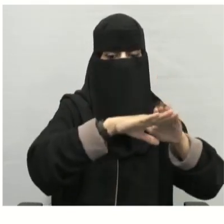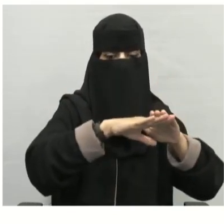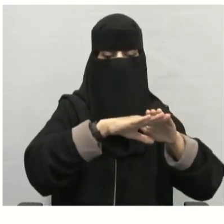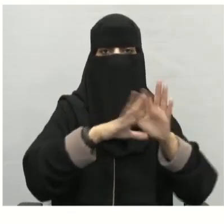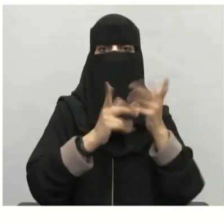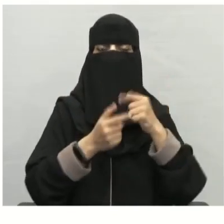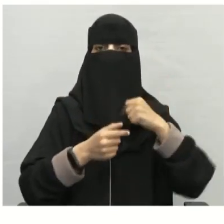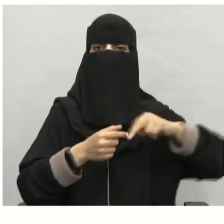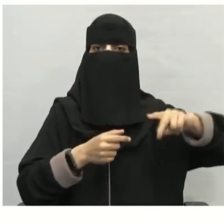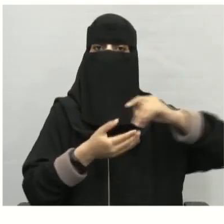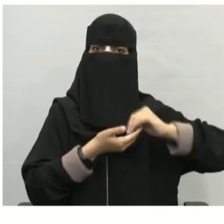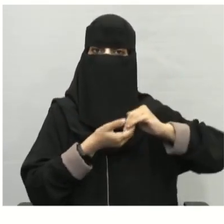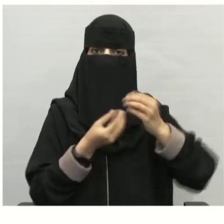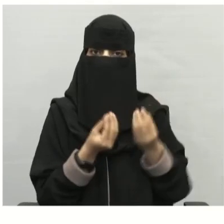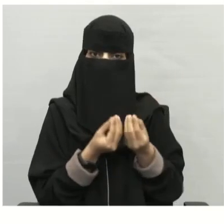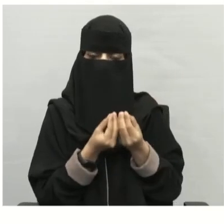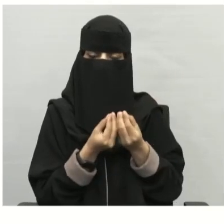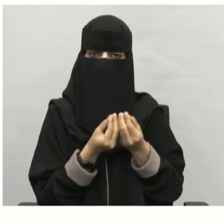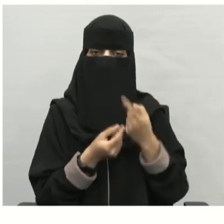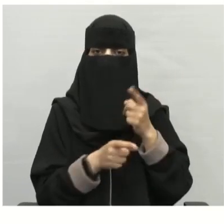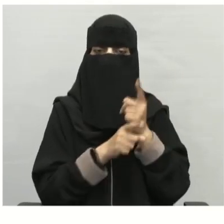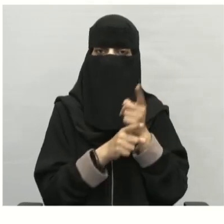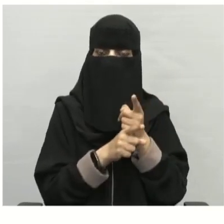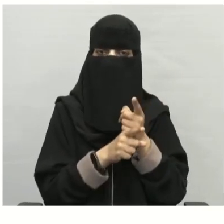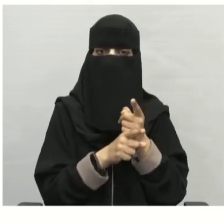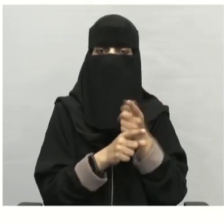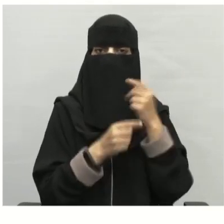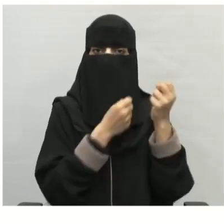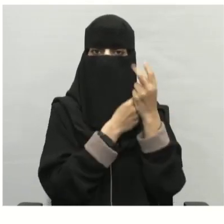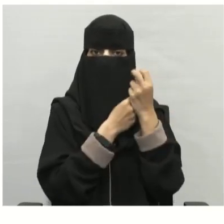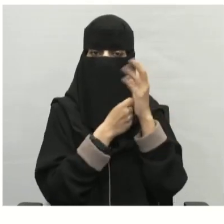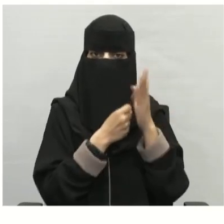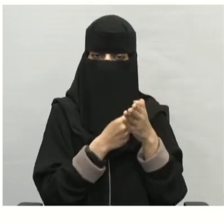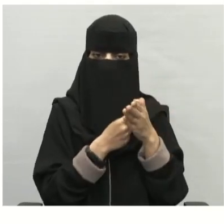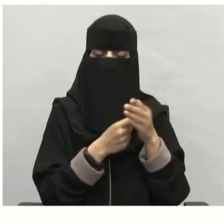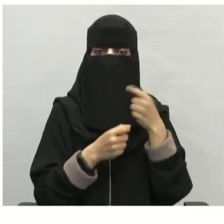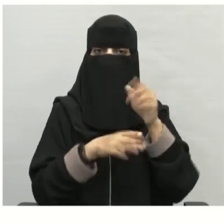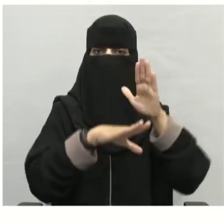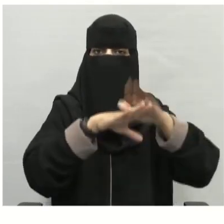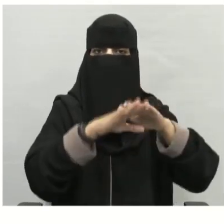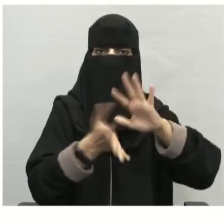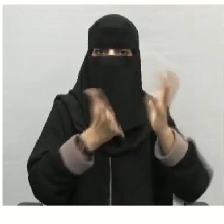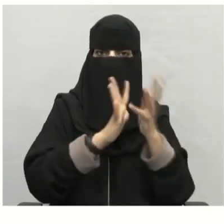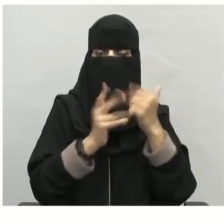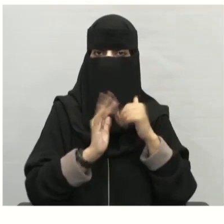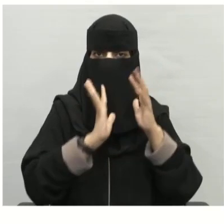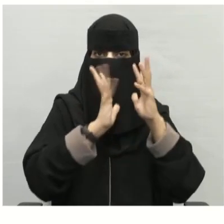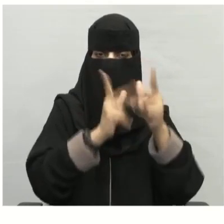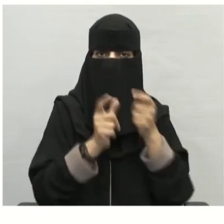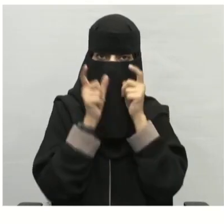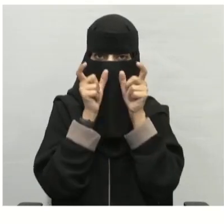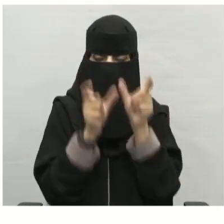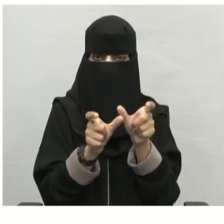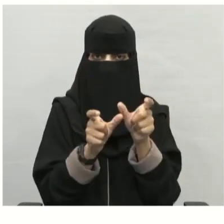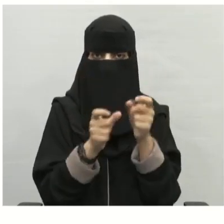احد الاخوه المقربين في المنزل او المعلم او الموجه الطلابي واخبره بما يحدث واحرص